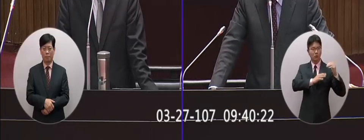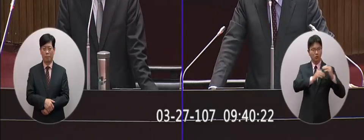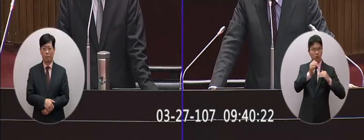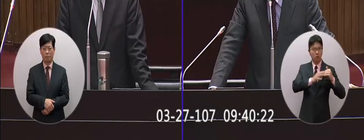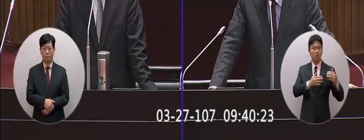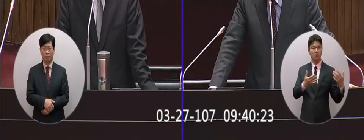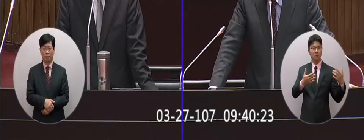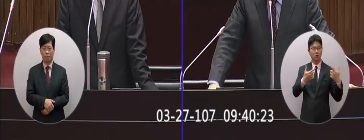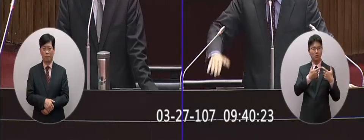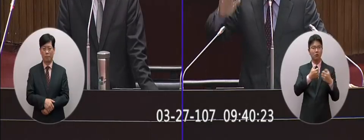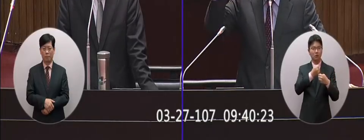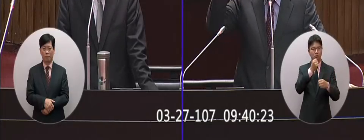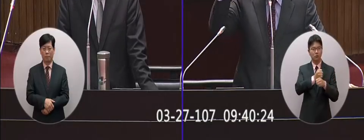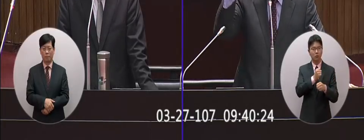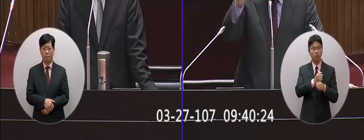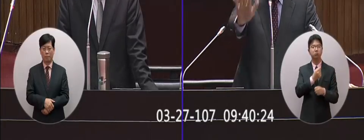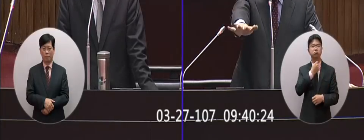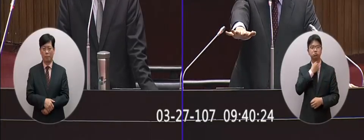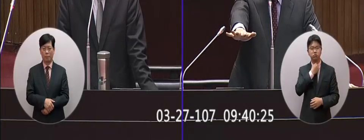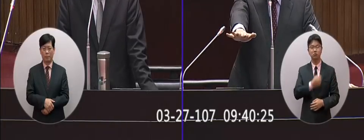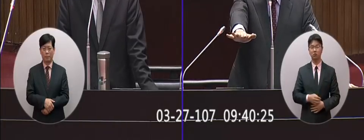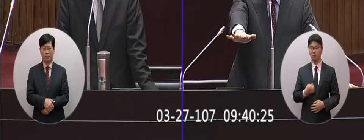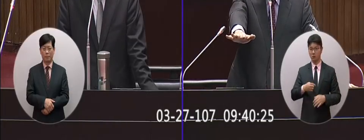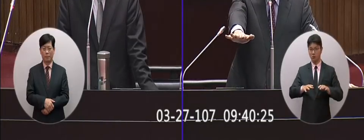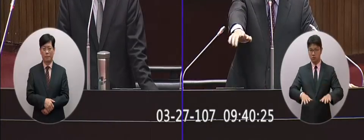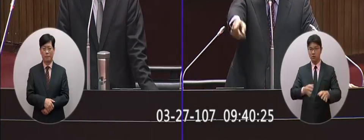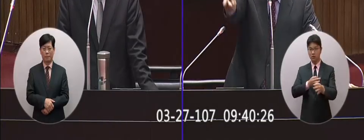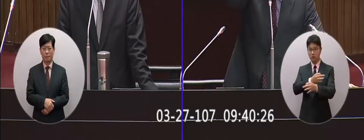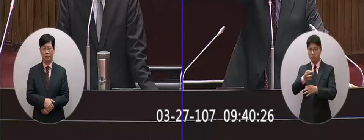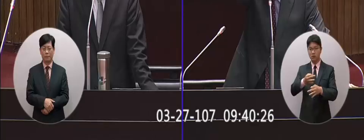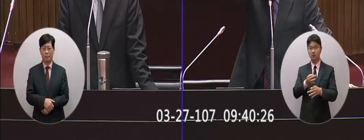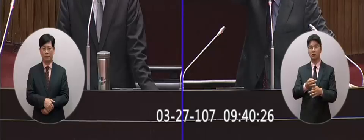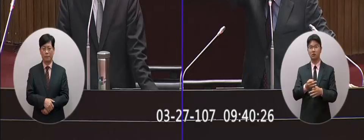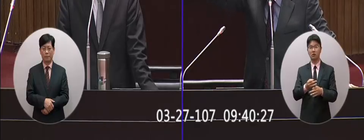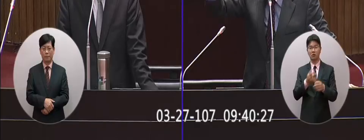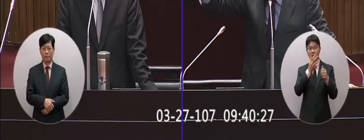互相的合作。”我今天是经济咨询委员，